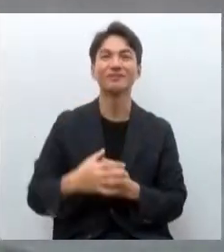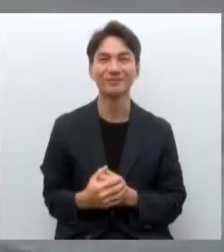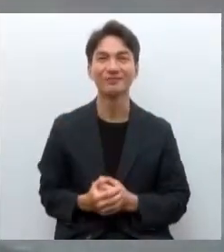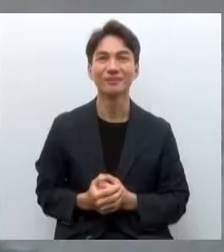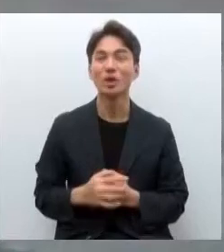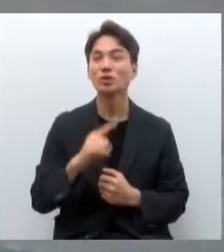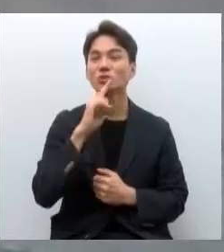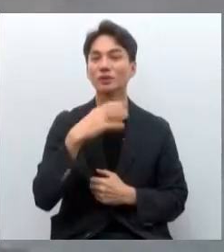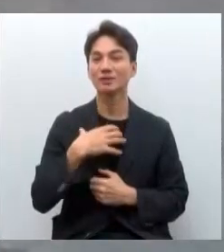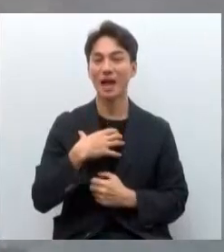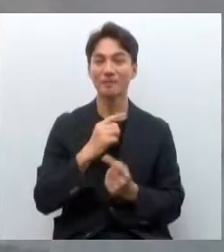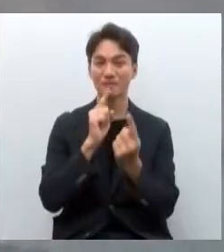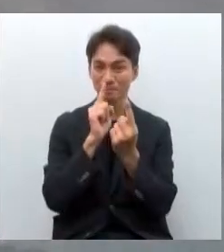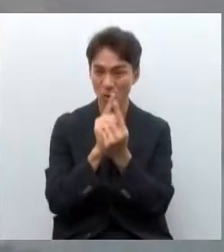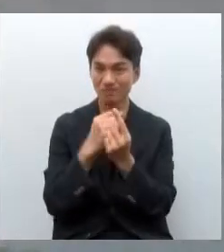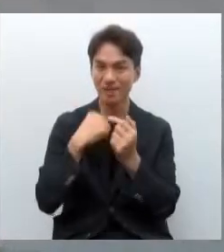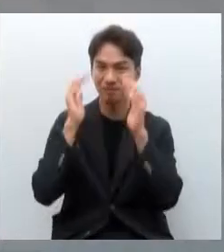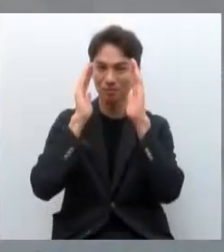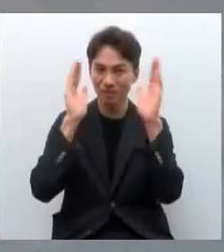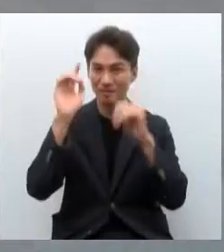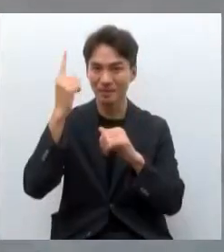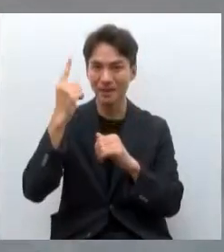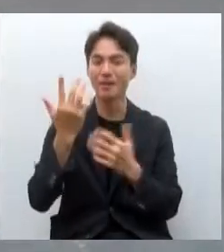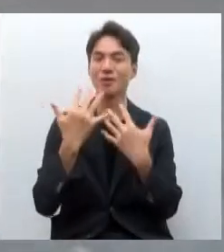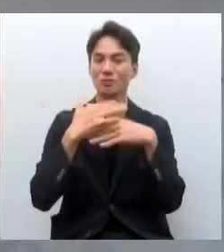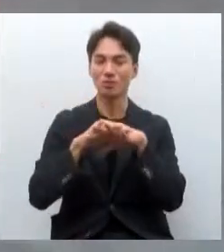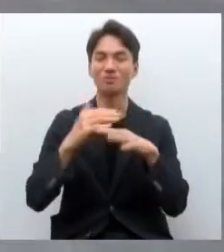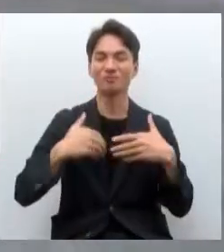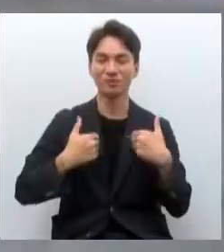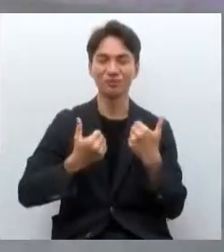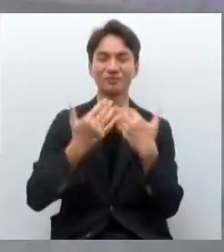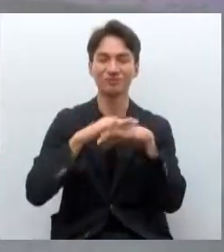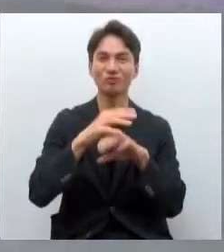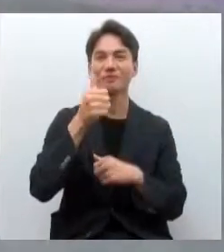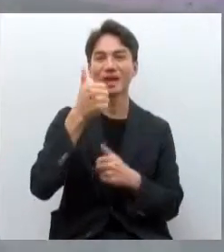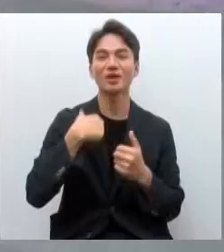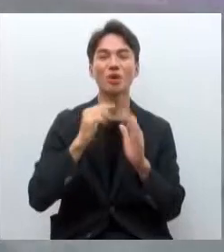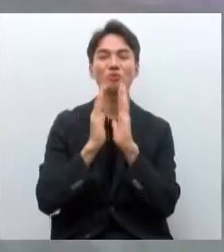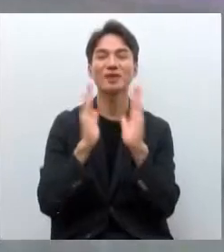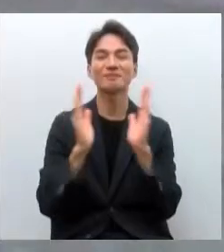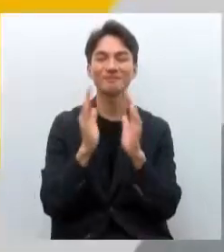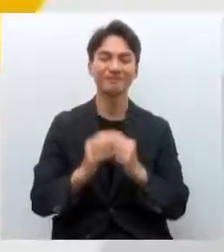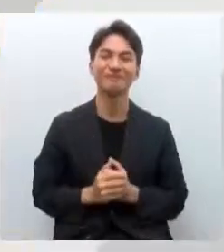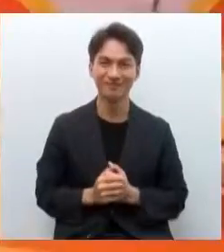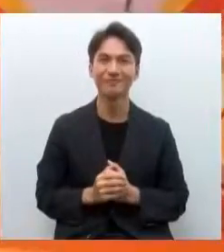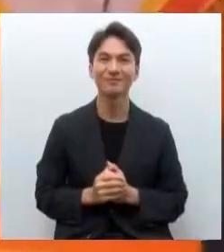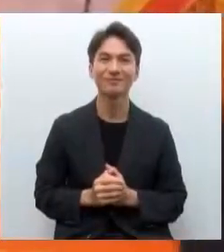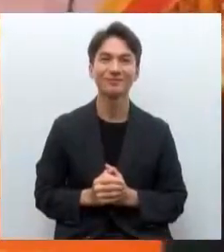อยากจะพบก็เข้ามาร่วมสนุกกันนะครับขอบคุณมากครับ ครับบ๊ายบายครับ